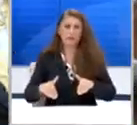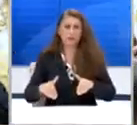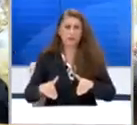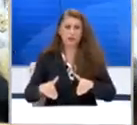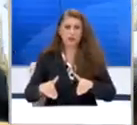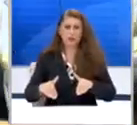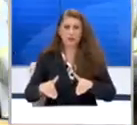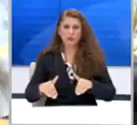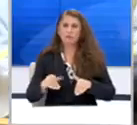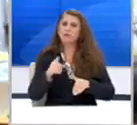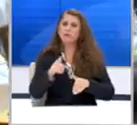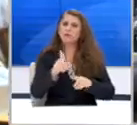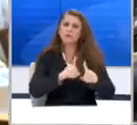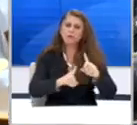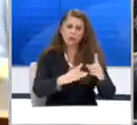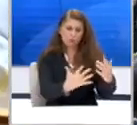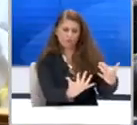ευσεβέση